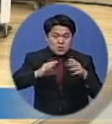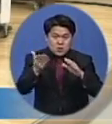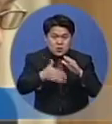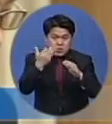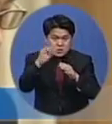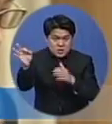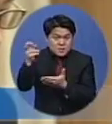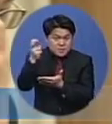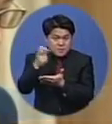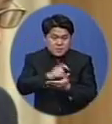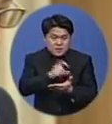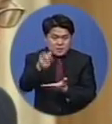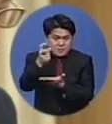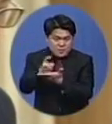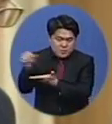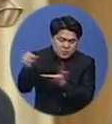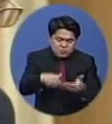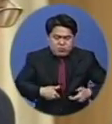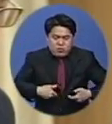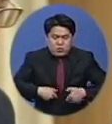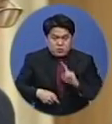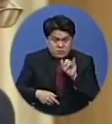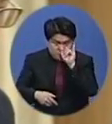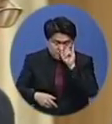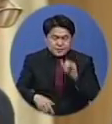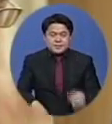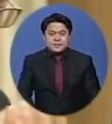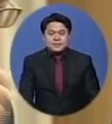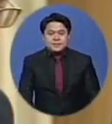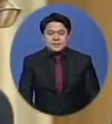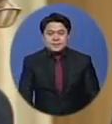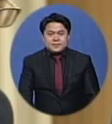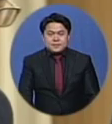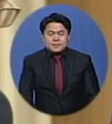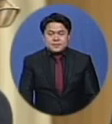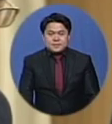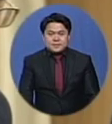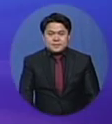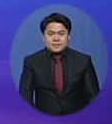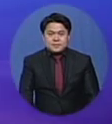자격제도 도입의 필요성도 제기됐습니다. 복지TV 뉴스 박광일입니다.